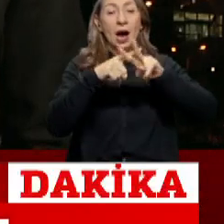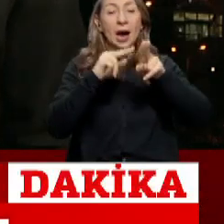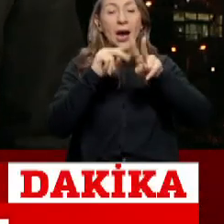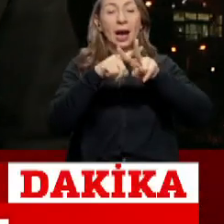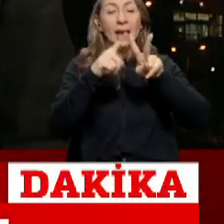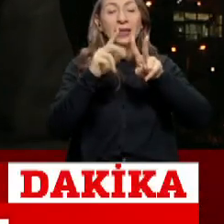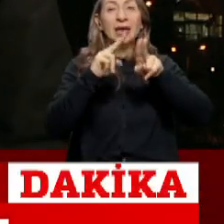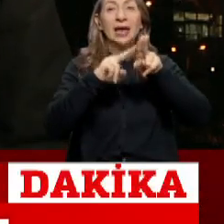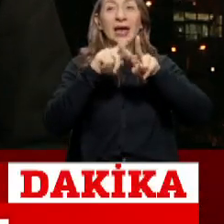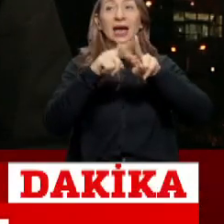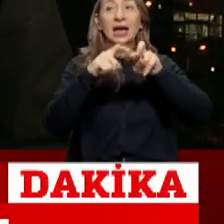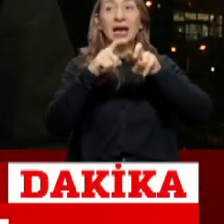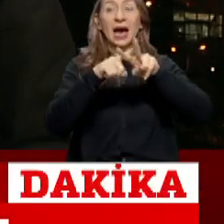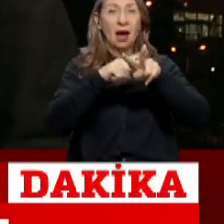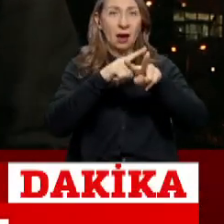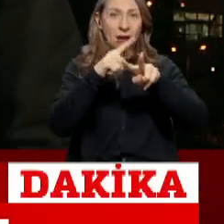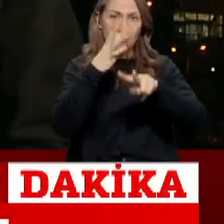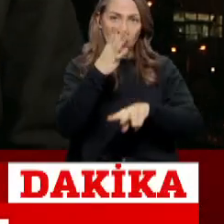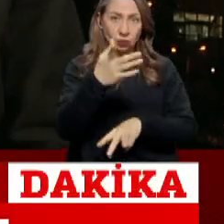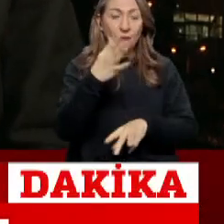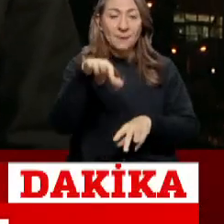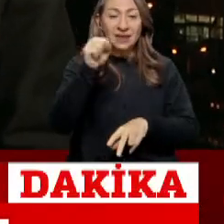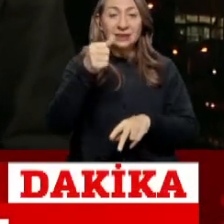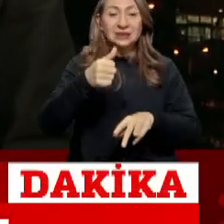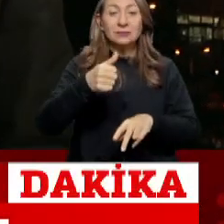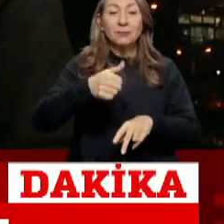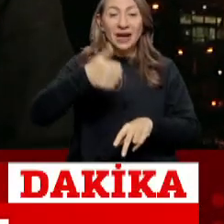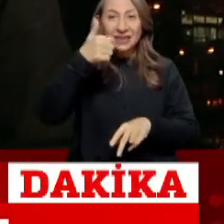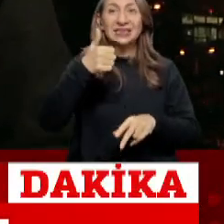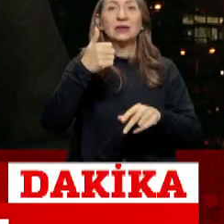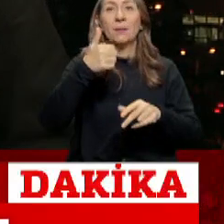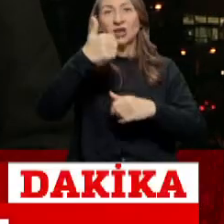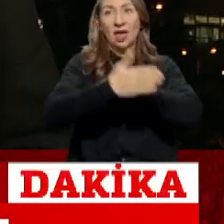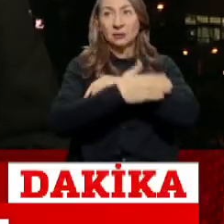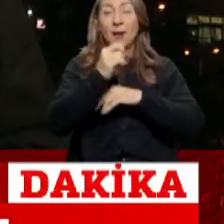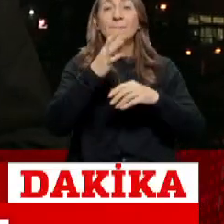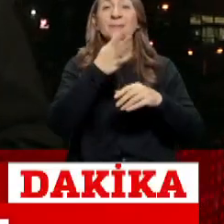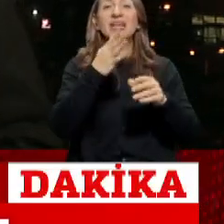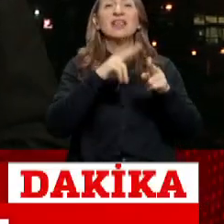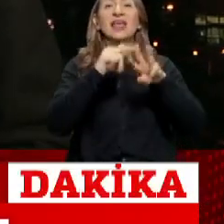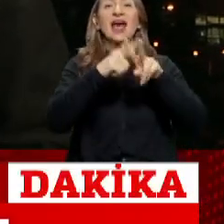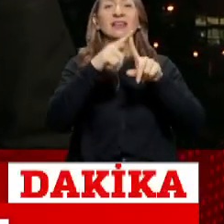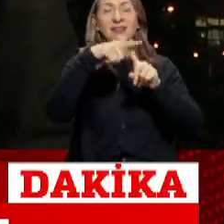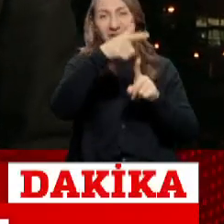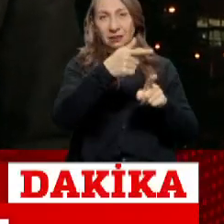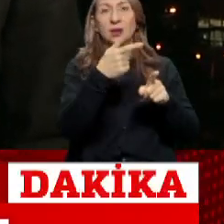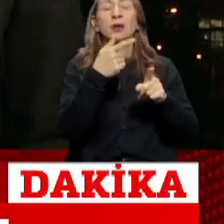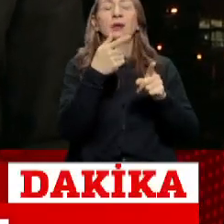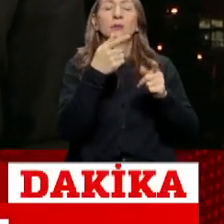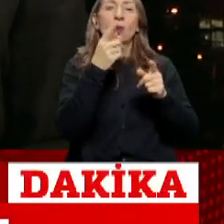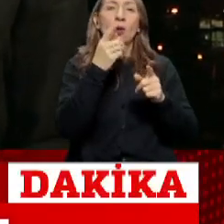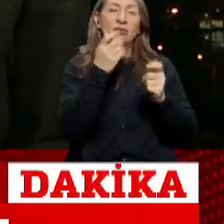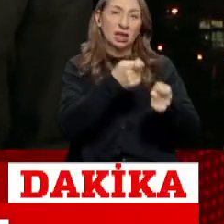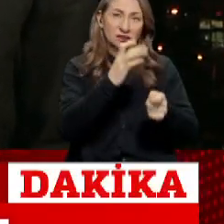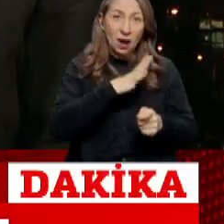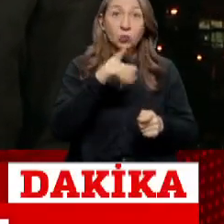çıkıyor. Sevgili Selçuk, Hakan Kara biliyorsun Merkez Bankası Başkan Yardımcılığı yaptı. Bilkent'te ders veriyor. Merkez Bankası'na da önemli katkılar